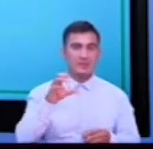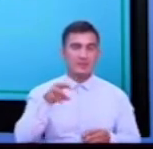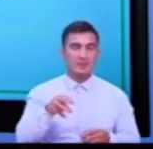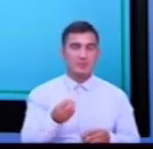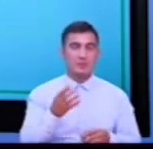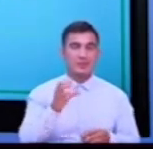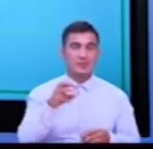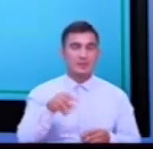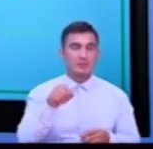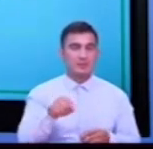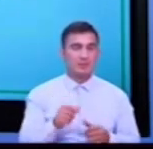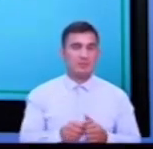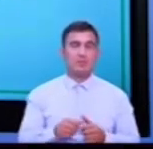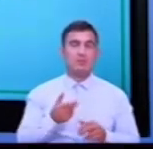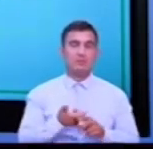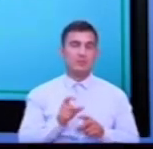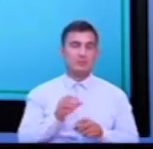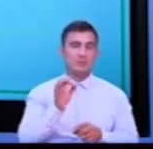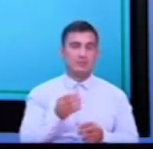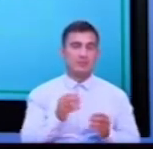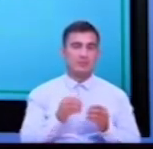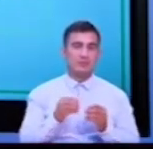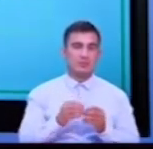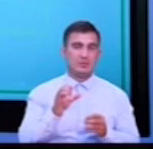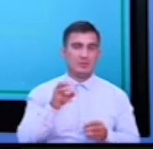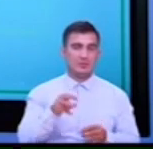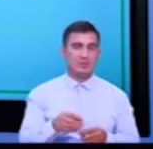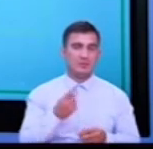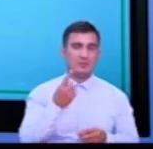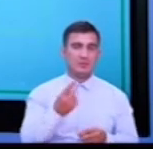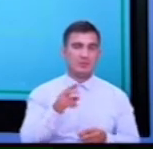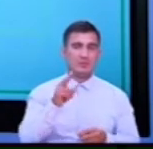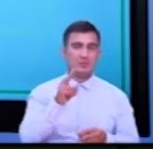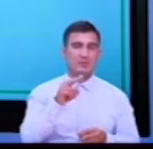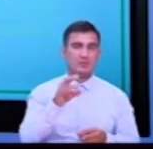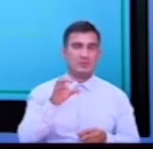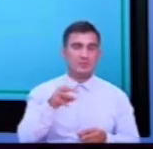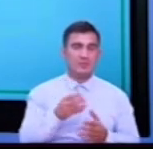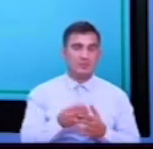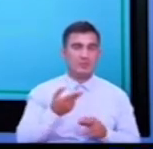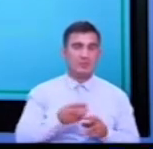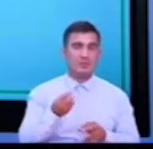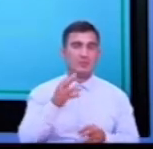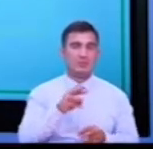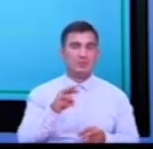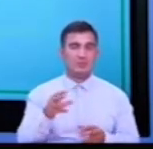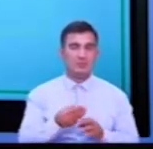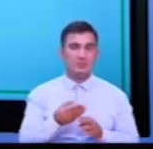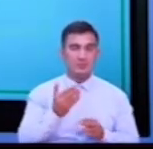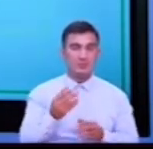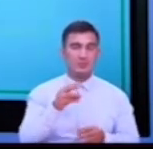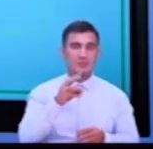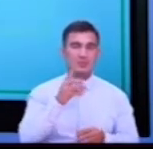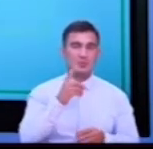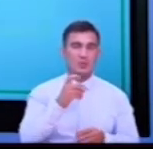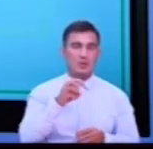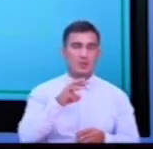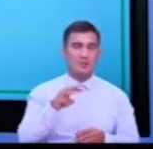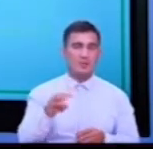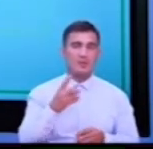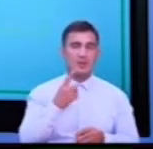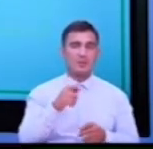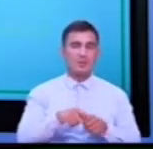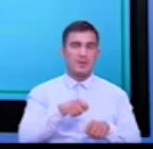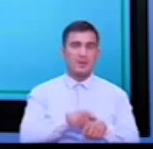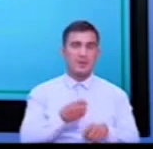necha santimetr? To'g'ri, 10 santimetr. 1 desimetr necha millimetr? 100 millimetr. 1 metr